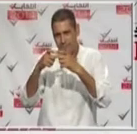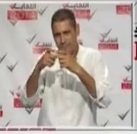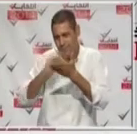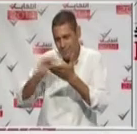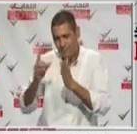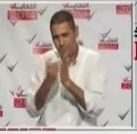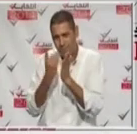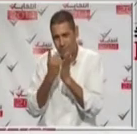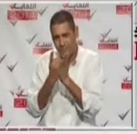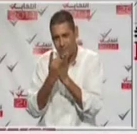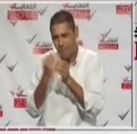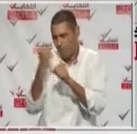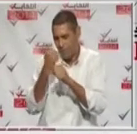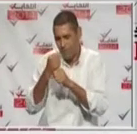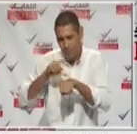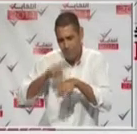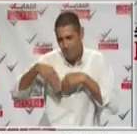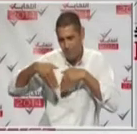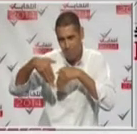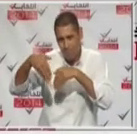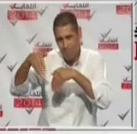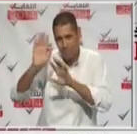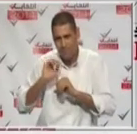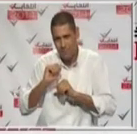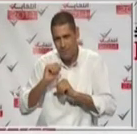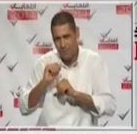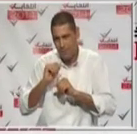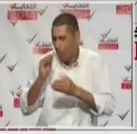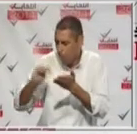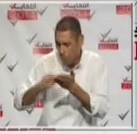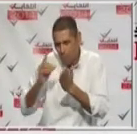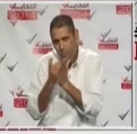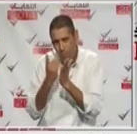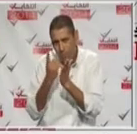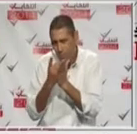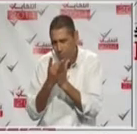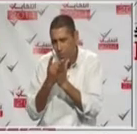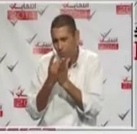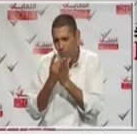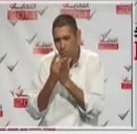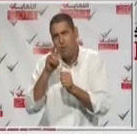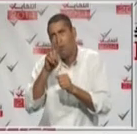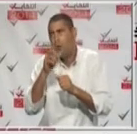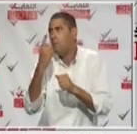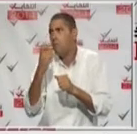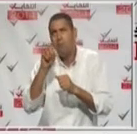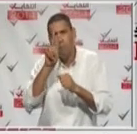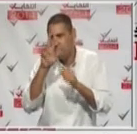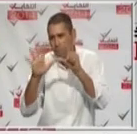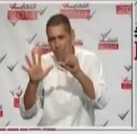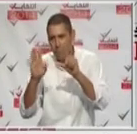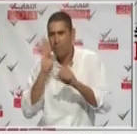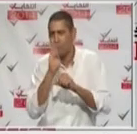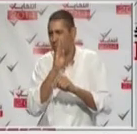للدستور. وعملت طوال هذه المدة لصياغة هذا الدستور الذي تحصلنا عليه بتاريخ